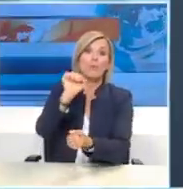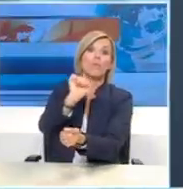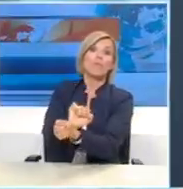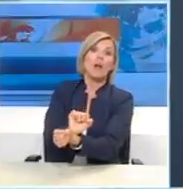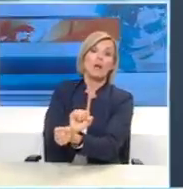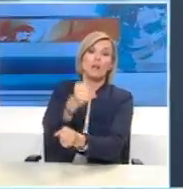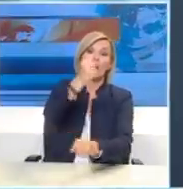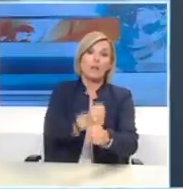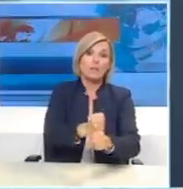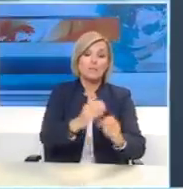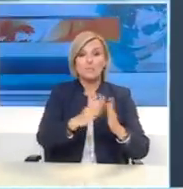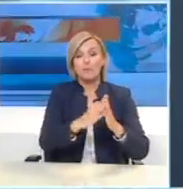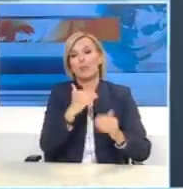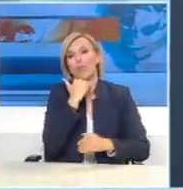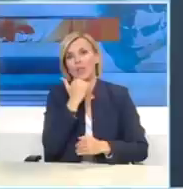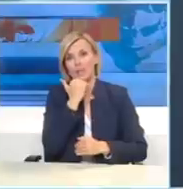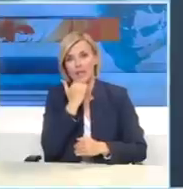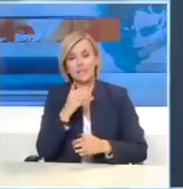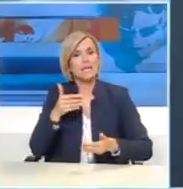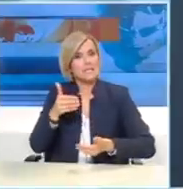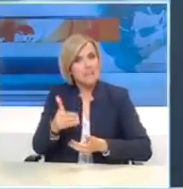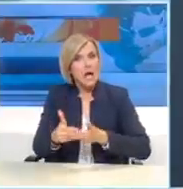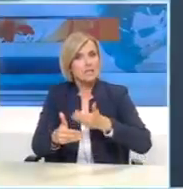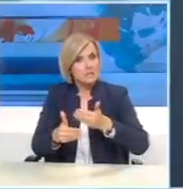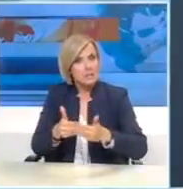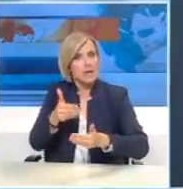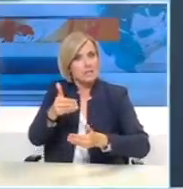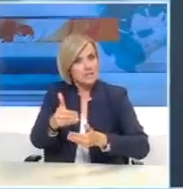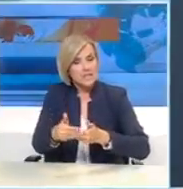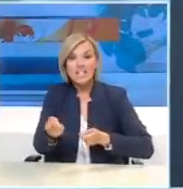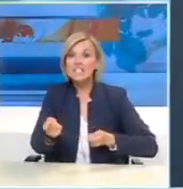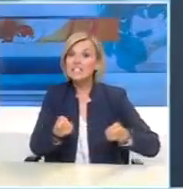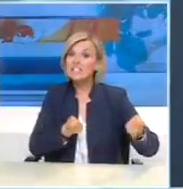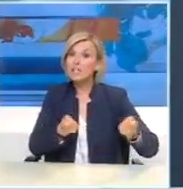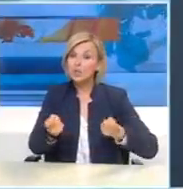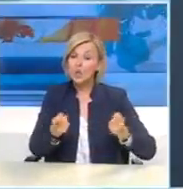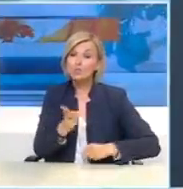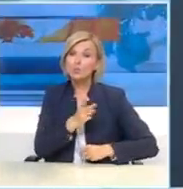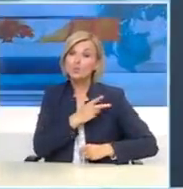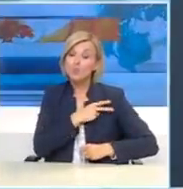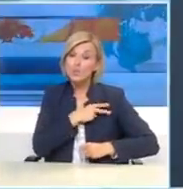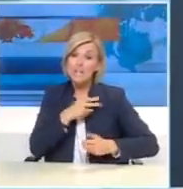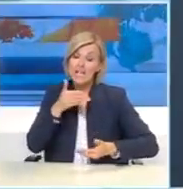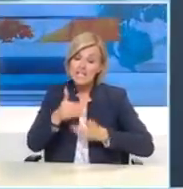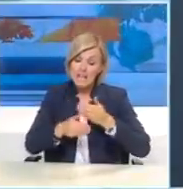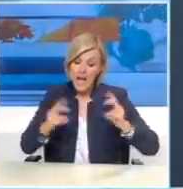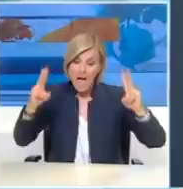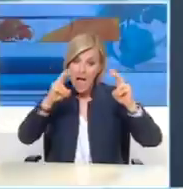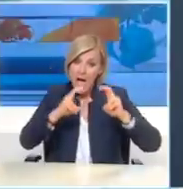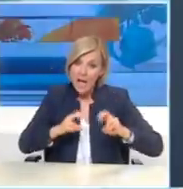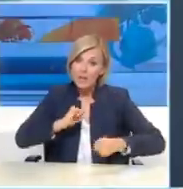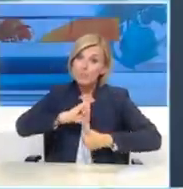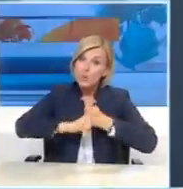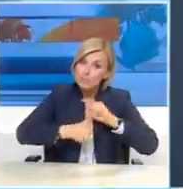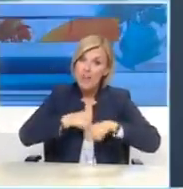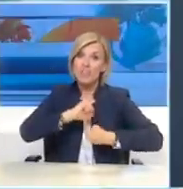εγκλωβισμένοι. Η σταδιακή άρση των μέτρων προγραμματίζεται να γίνει με συντονισμένες, σταδιακές και ελεγχόμενες